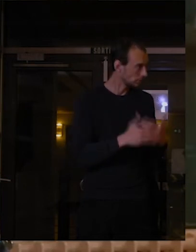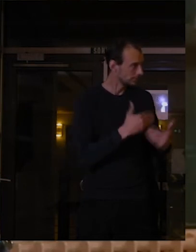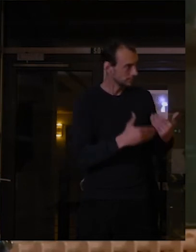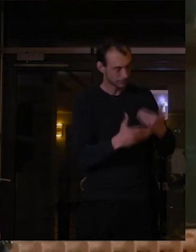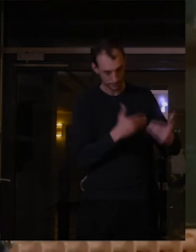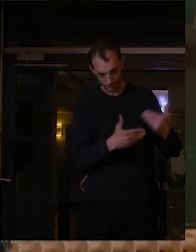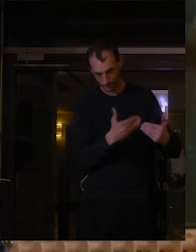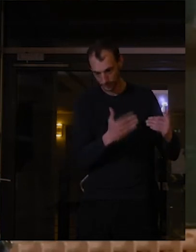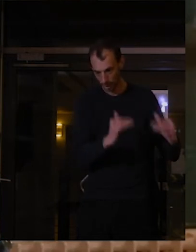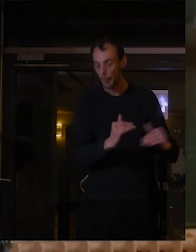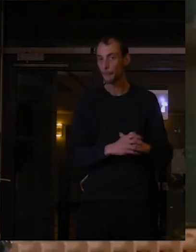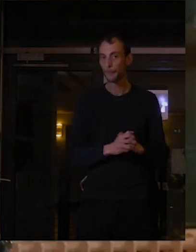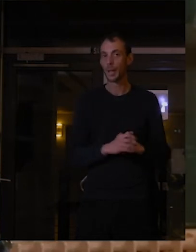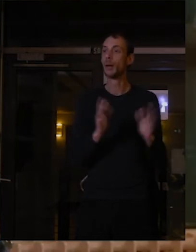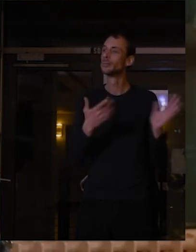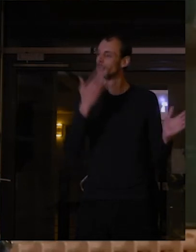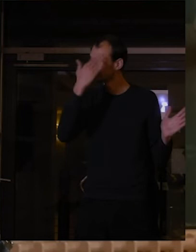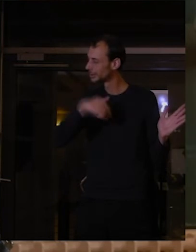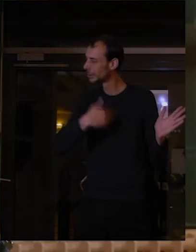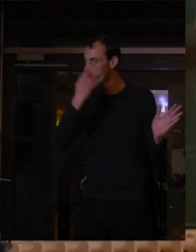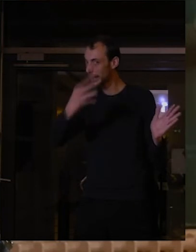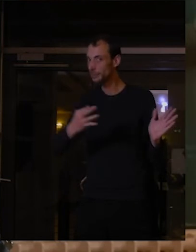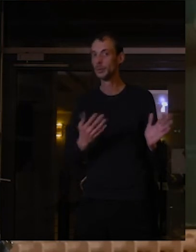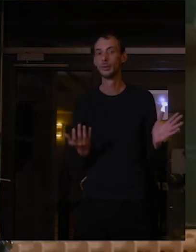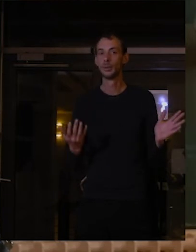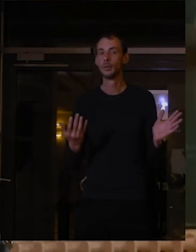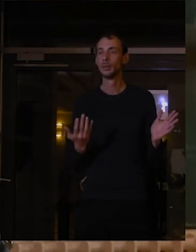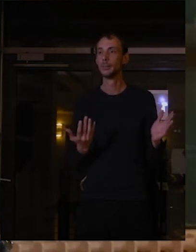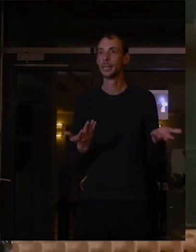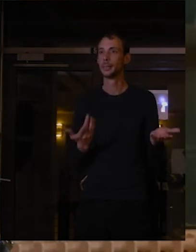même, malgré tout je dois le dire, c'est un peu naïf, mais je suis un peu désolé et un peu